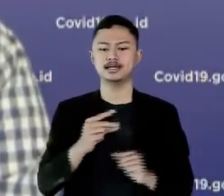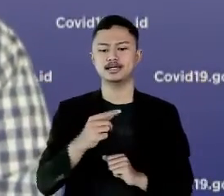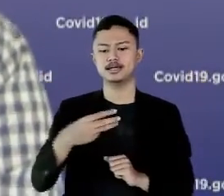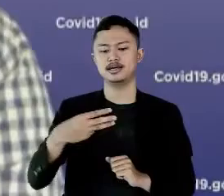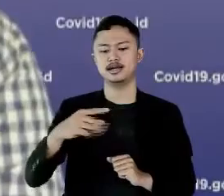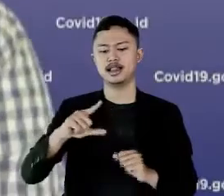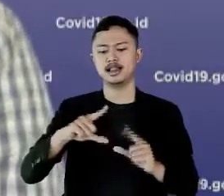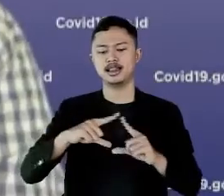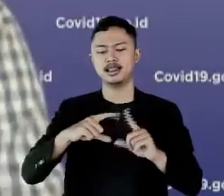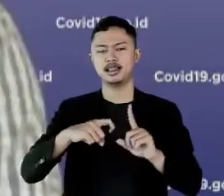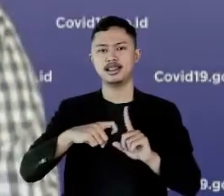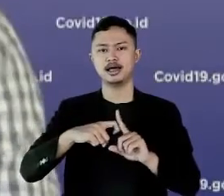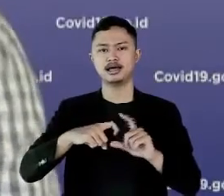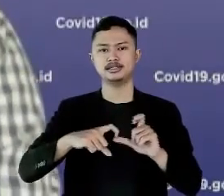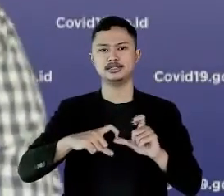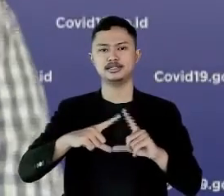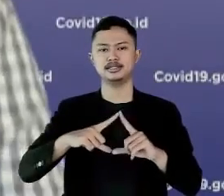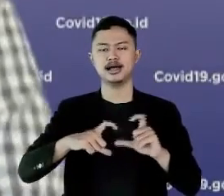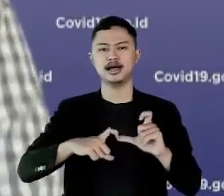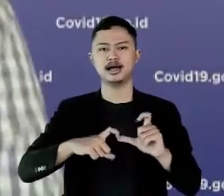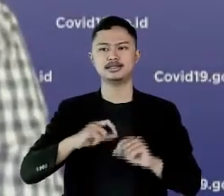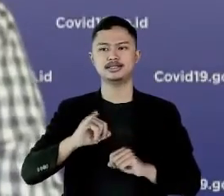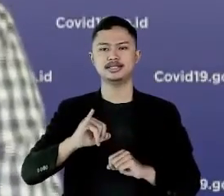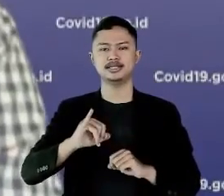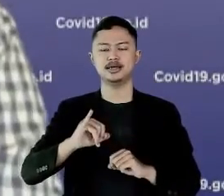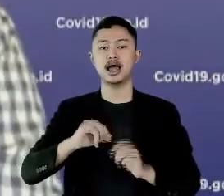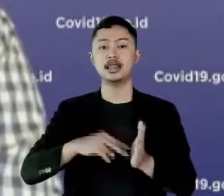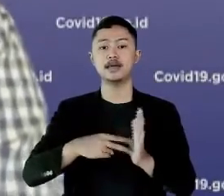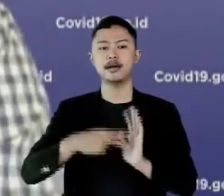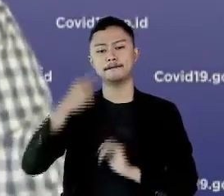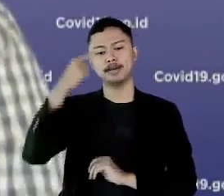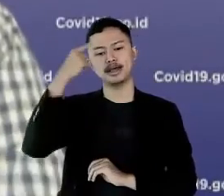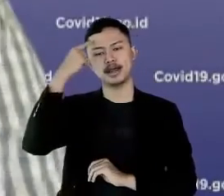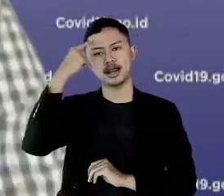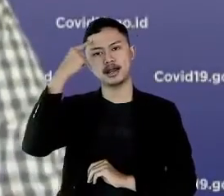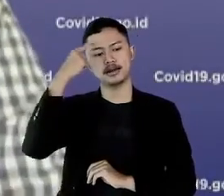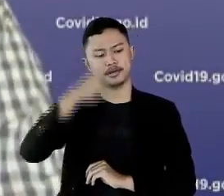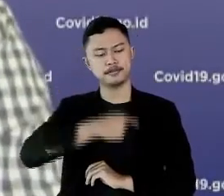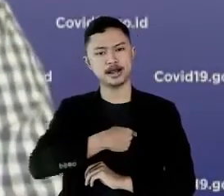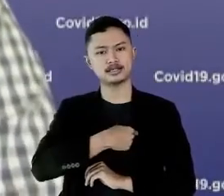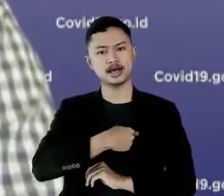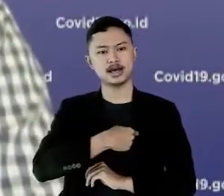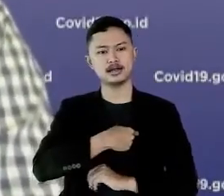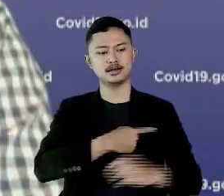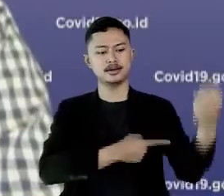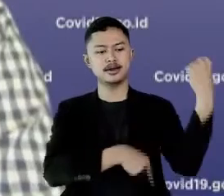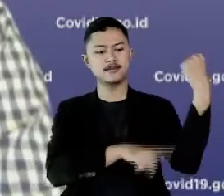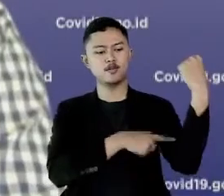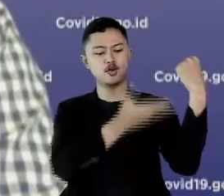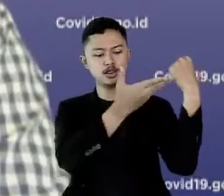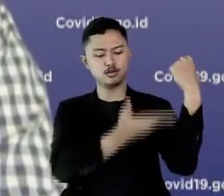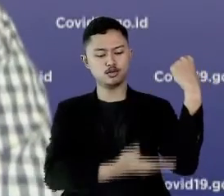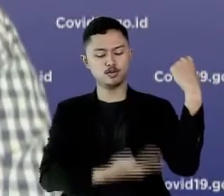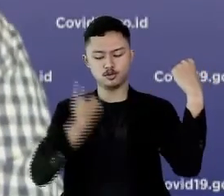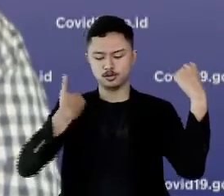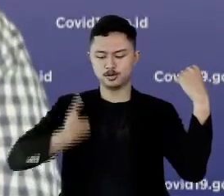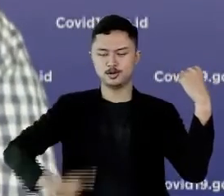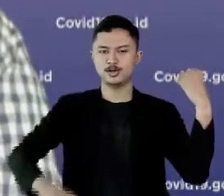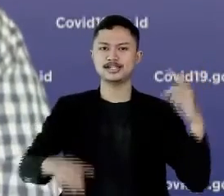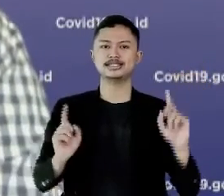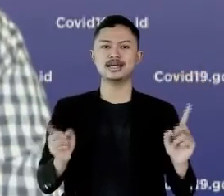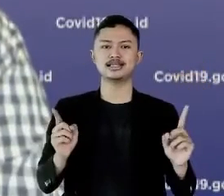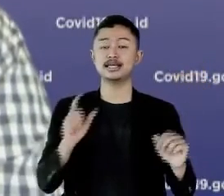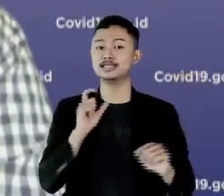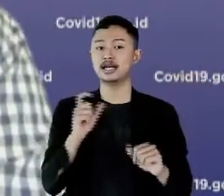Relaksasi gimana ya? Relaksasi itu intinya kemudian ya pikiran, perasaan, dan juga nanti otot-otot tubuh terasa rileks gitu ya. Terasa